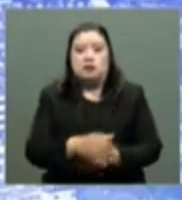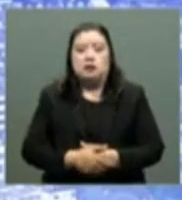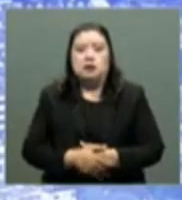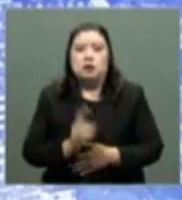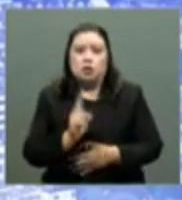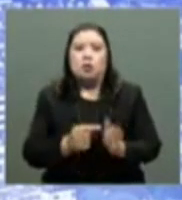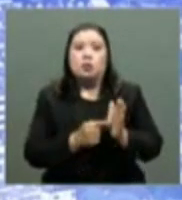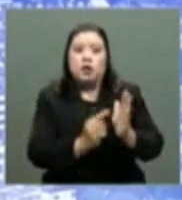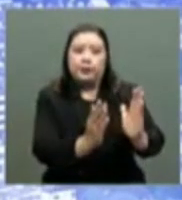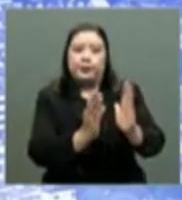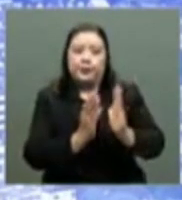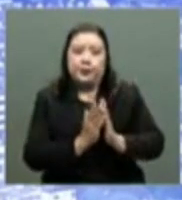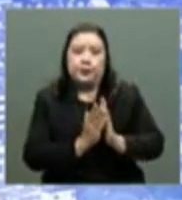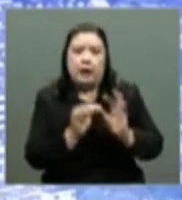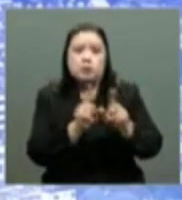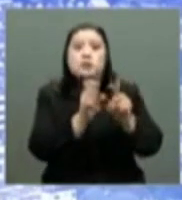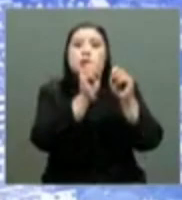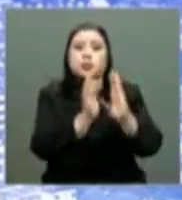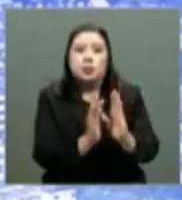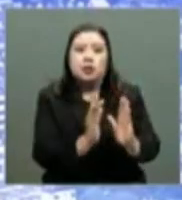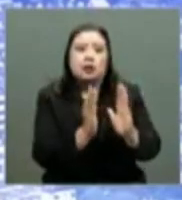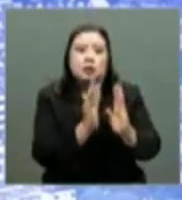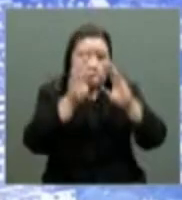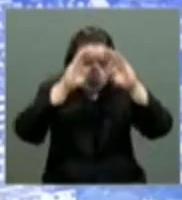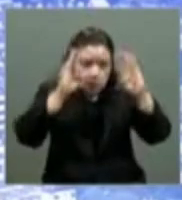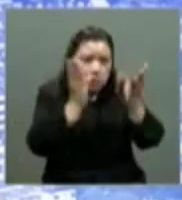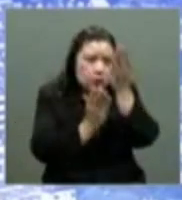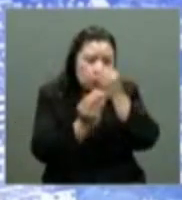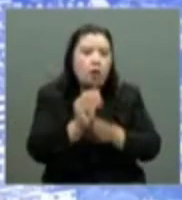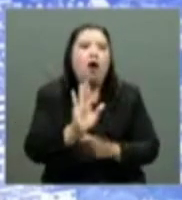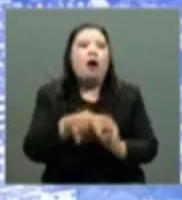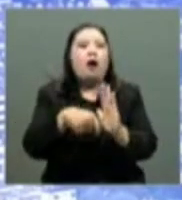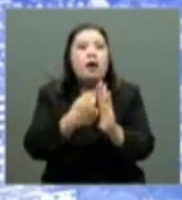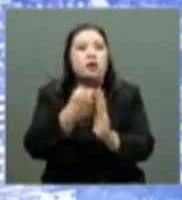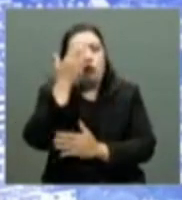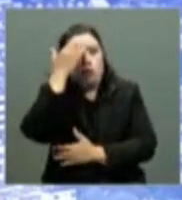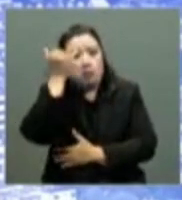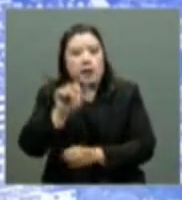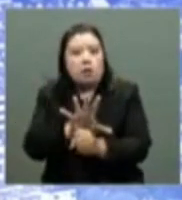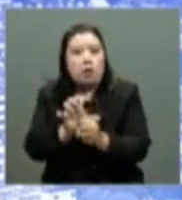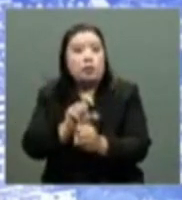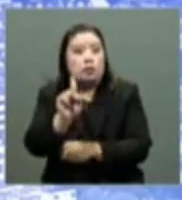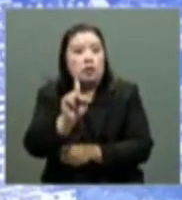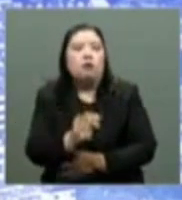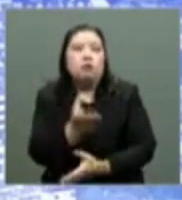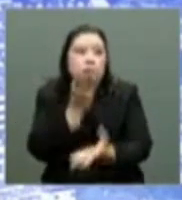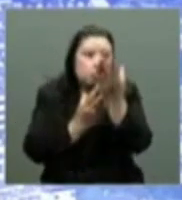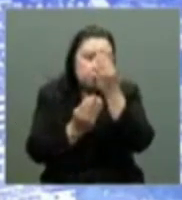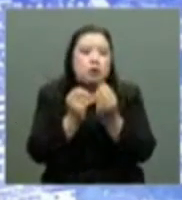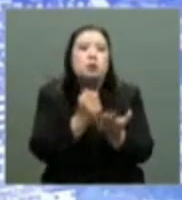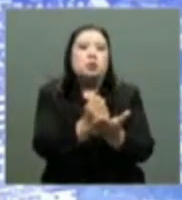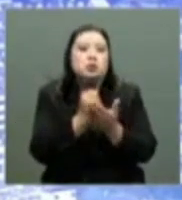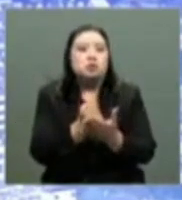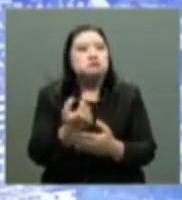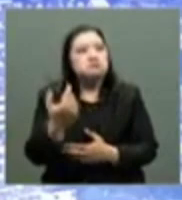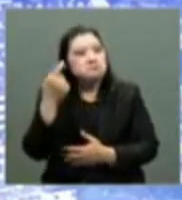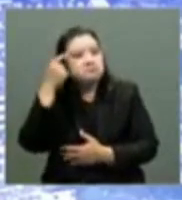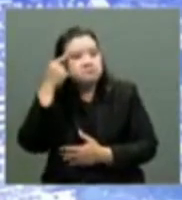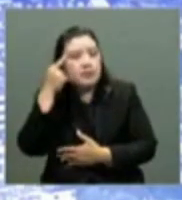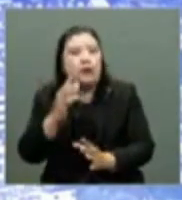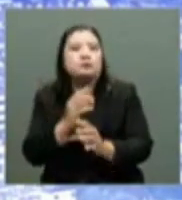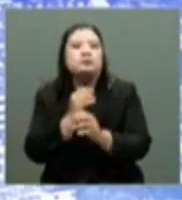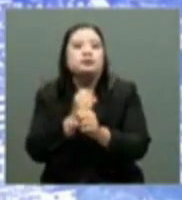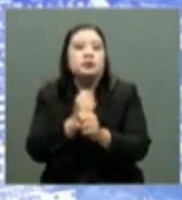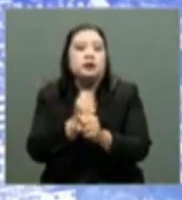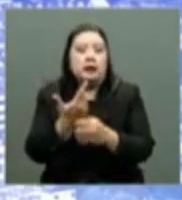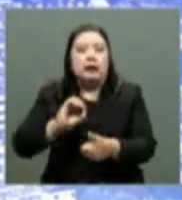วกเราทำให้พวกเราได้รับทราบได้รู้ว่าปัจจัยเสี่ยงอะไรอย่างไรนะครับก็เป็นด้านหนึ่งที่ทุกท่